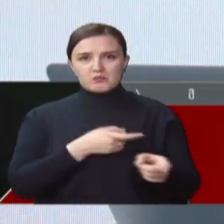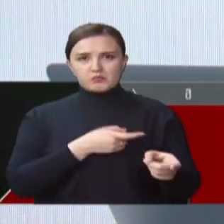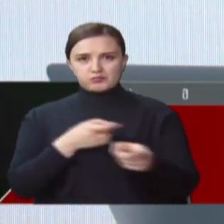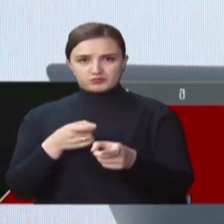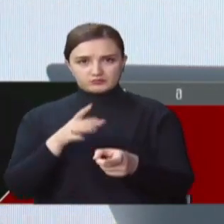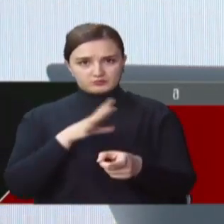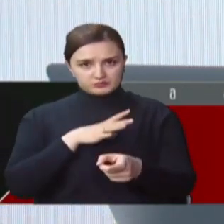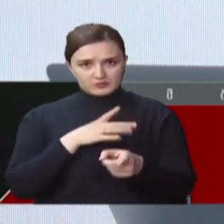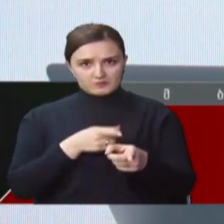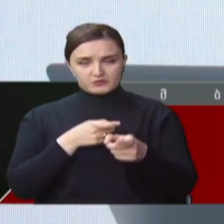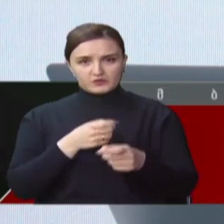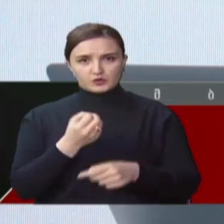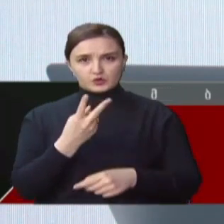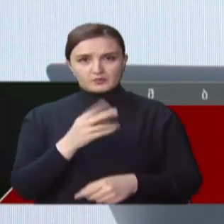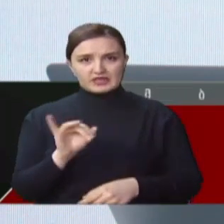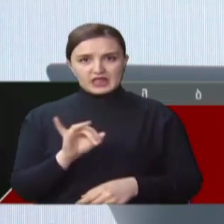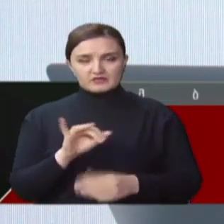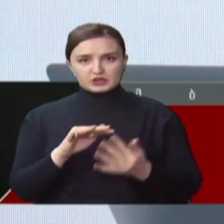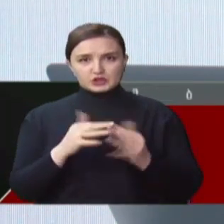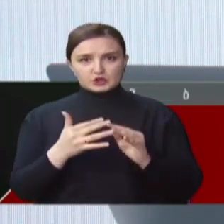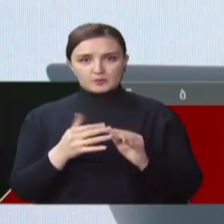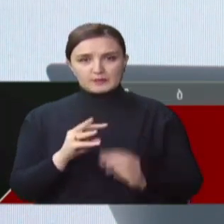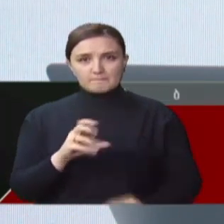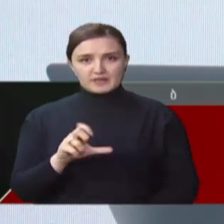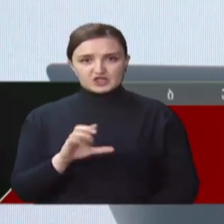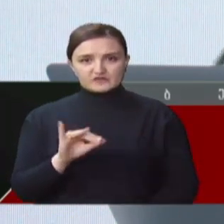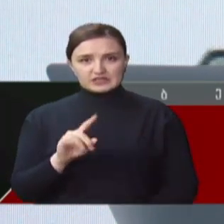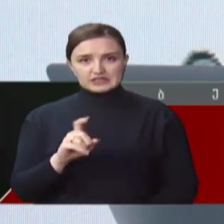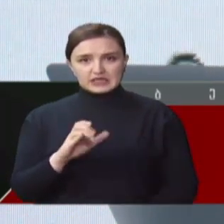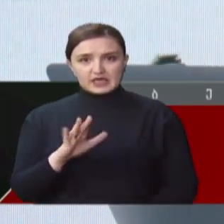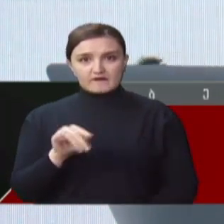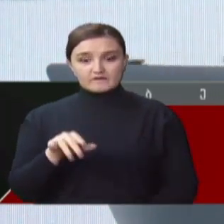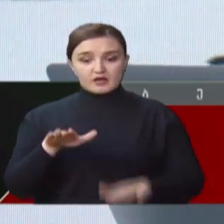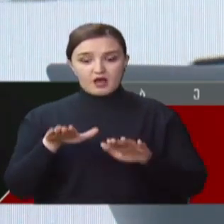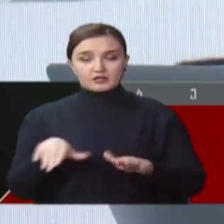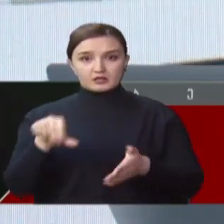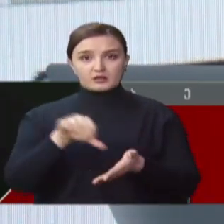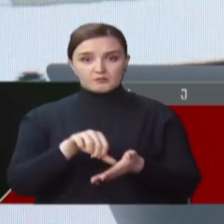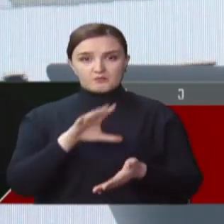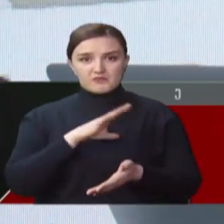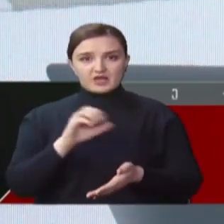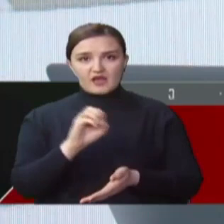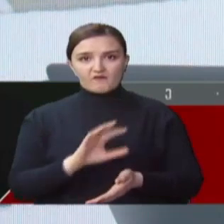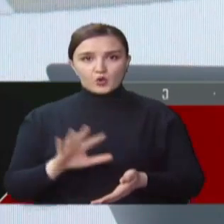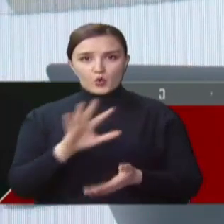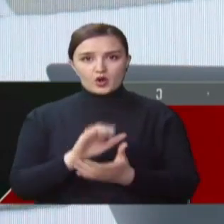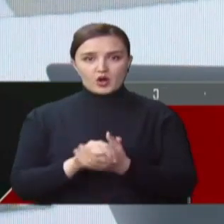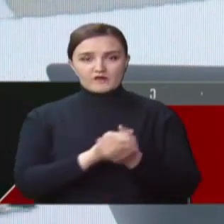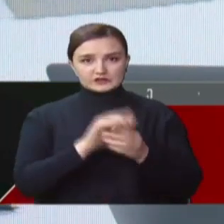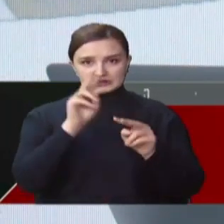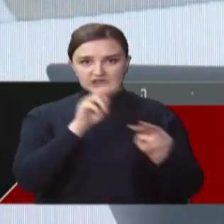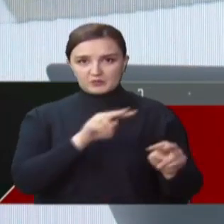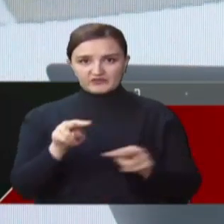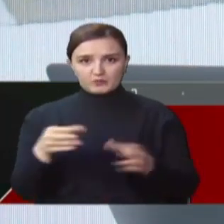იარაღიდან გასროლაზე 12 იანვარს სოფელ მეჯვრის ხევთან, მაშინ როდესაც ადგილზე იმყოფებოდნენ ევროკავშირის დამკვირვებლო მისიის